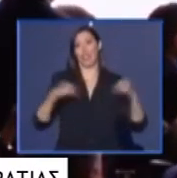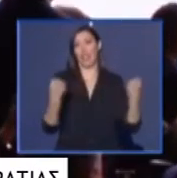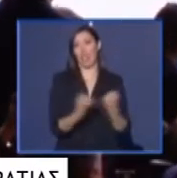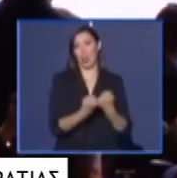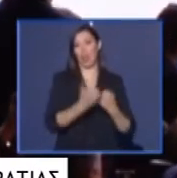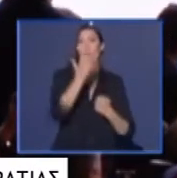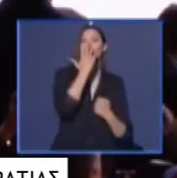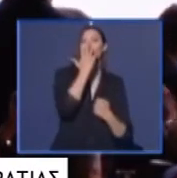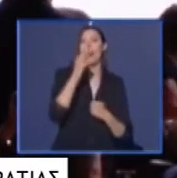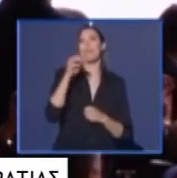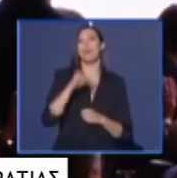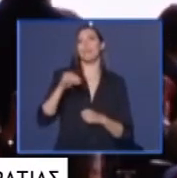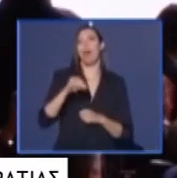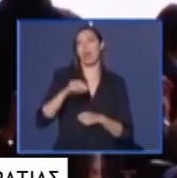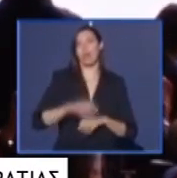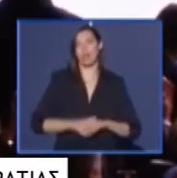το Μεϊμαράκη.